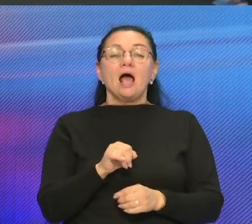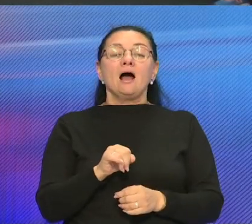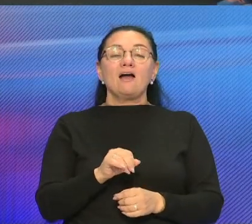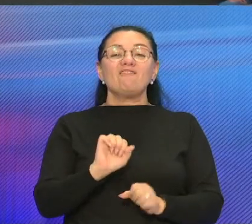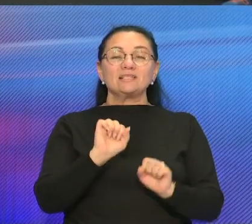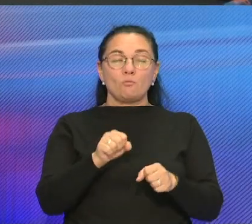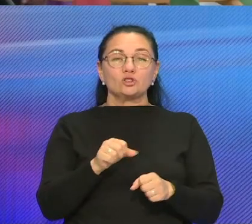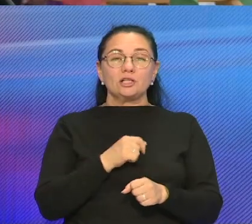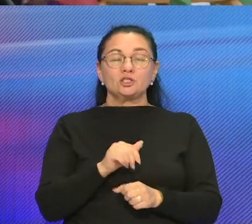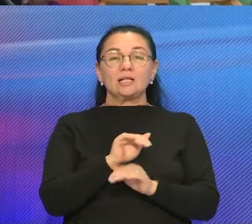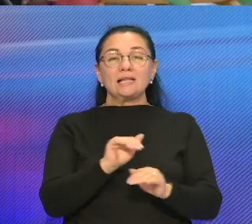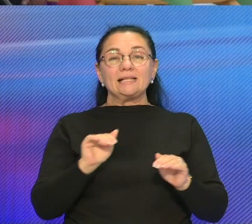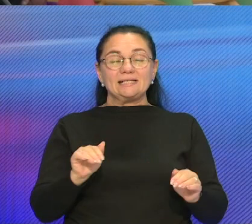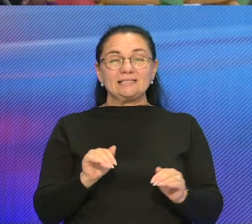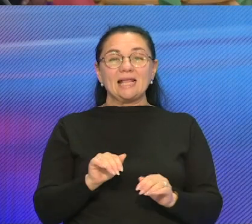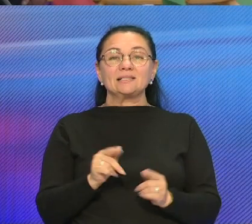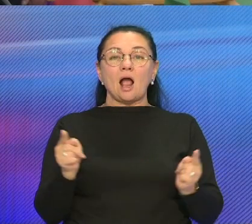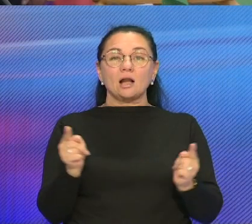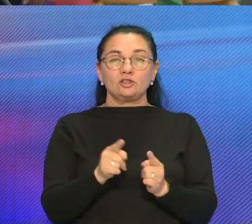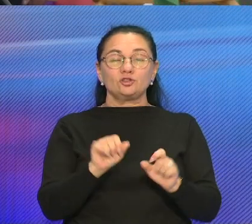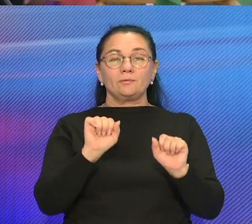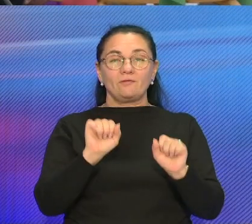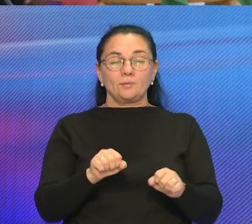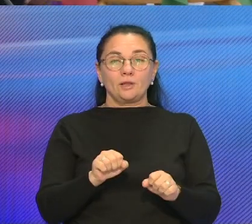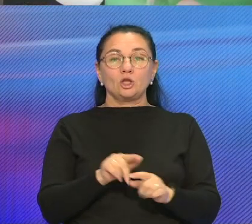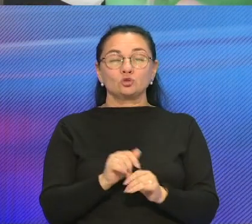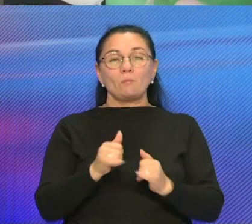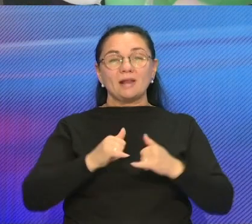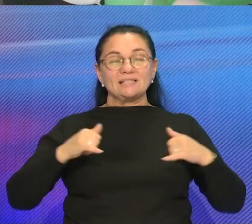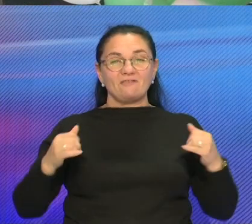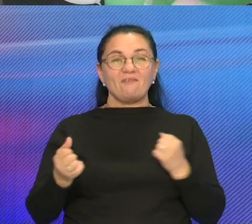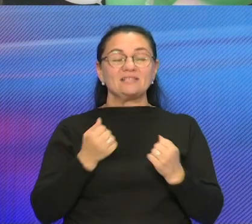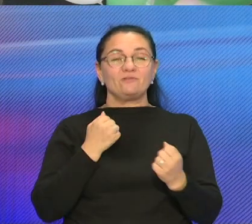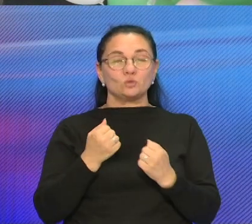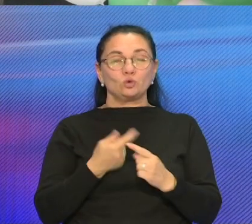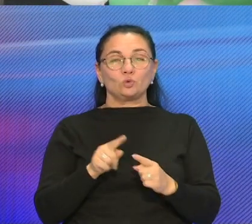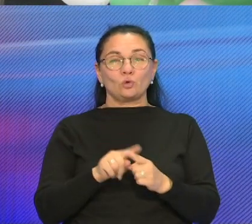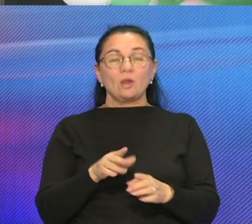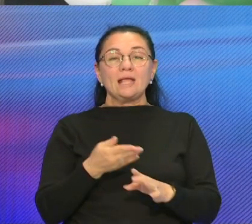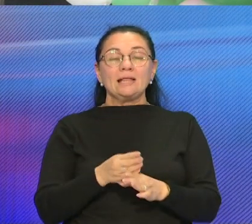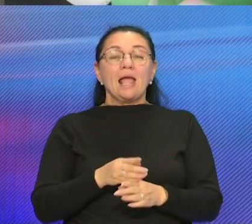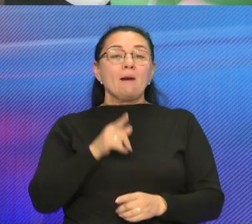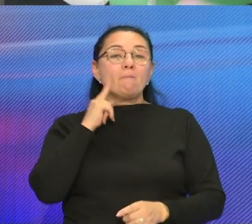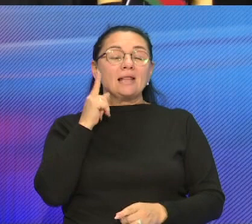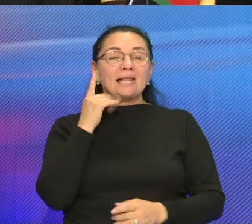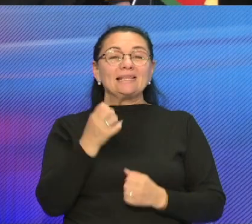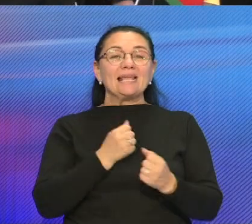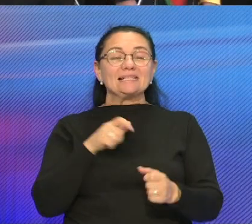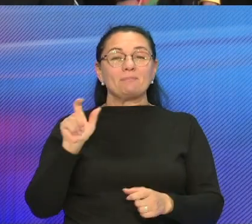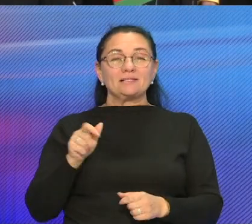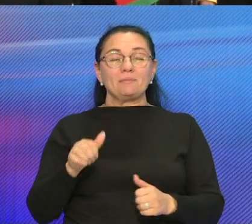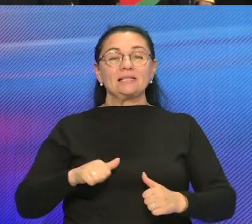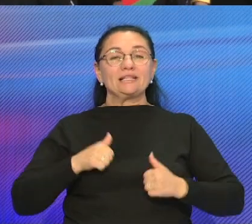развития, да помахчы их реабилитацией прасфизичную культуру. Дякуючы таким заходам юные спортсмены тренируются,